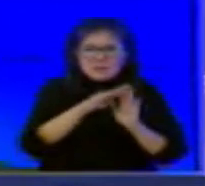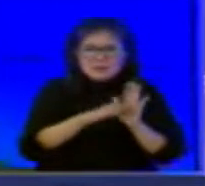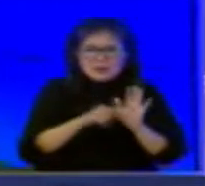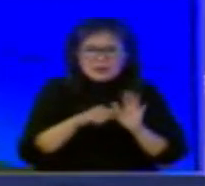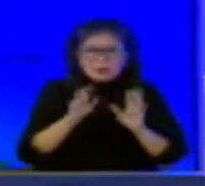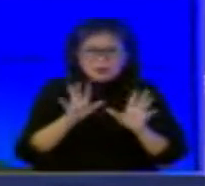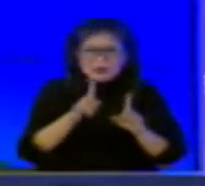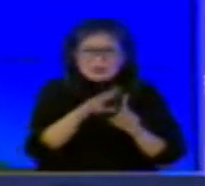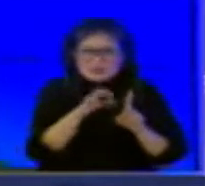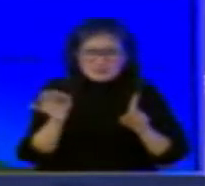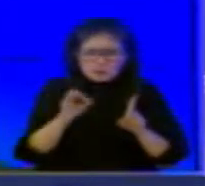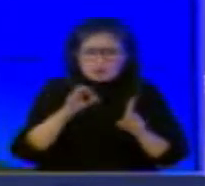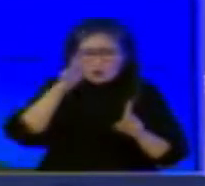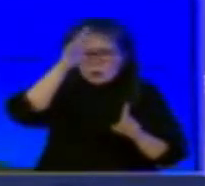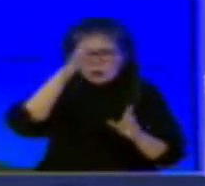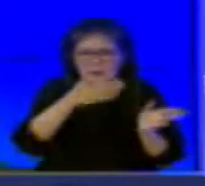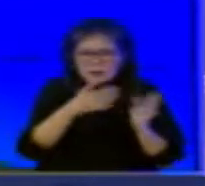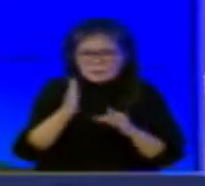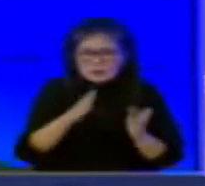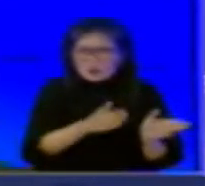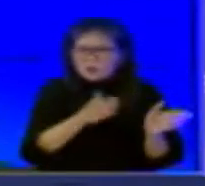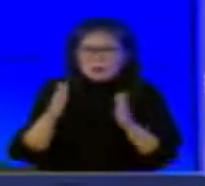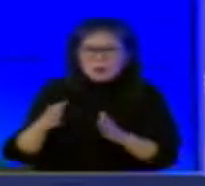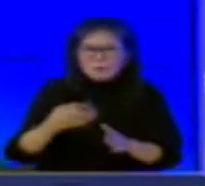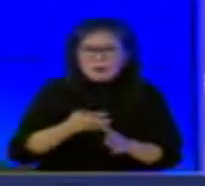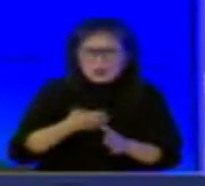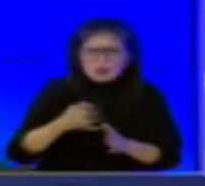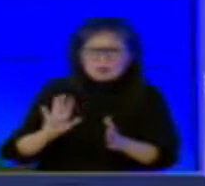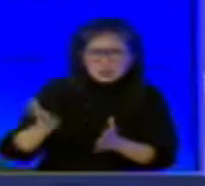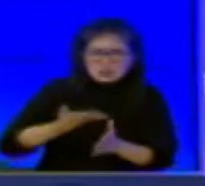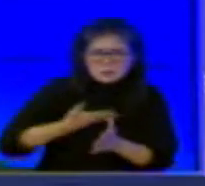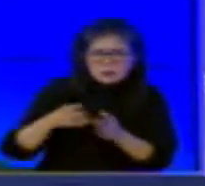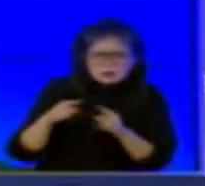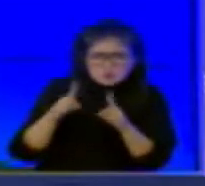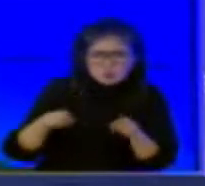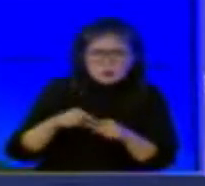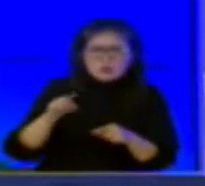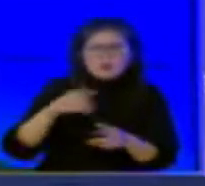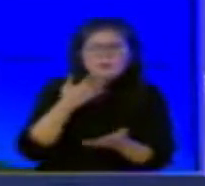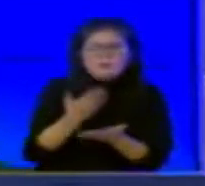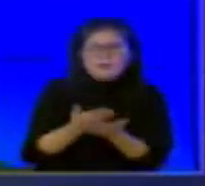ditunda. Namun pihak gereja mengaku tak menerima surat terkait permintaan penundaan acara ini.